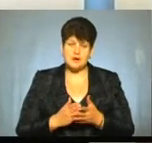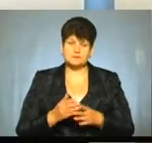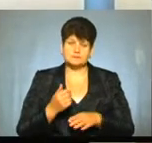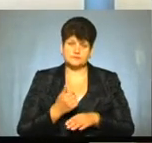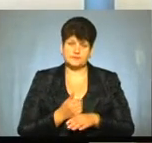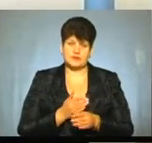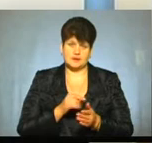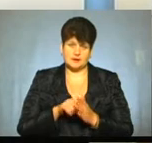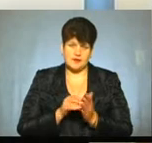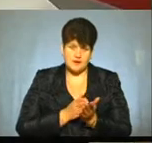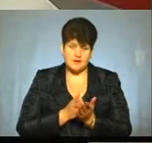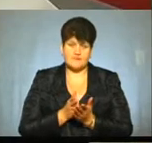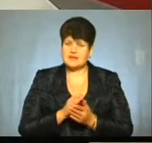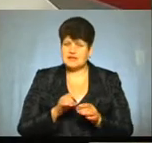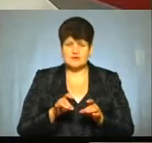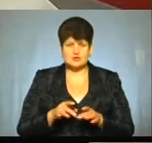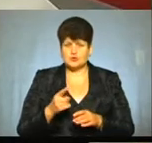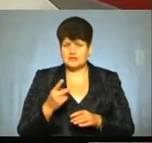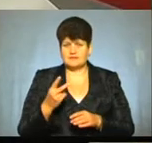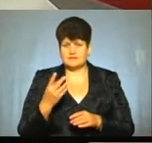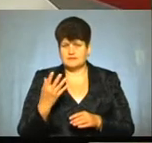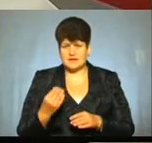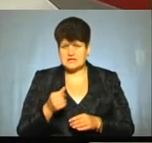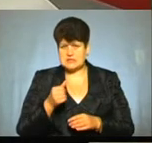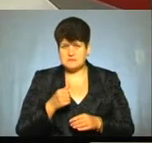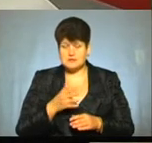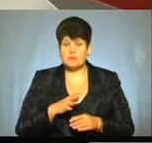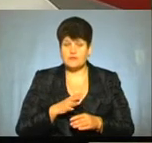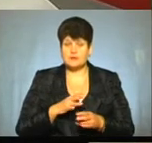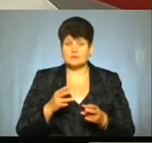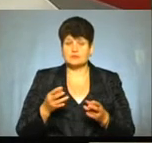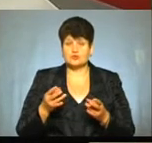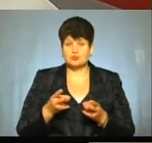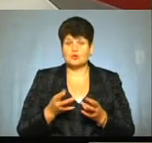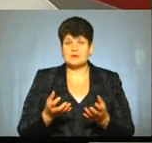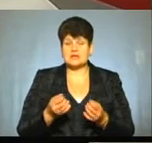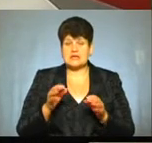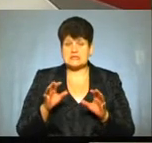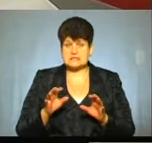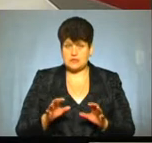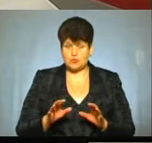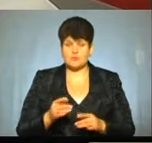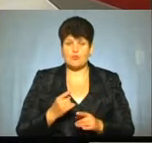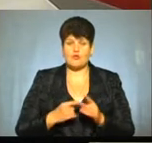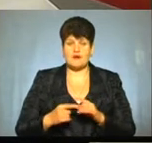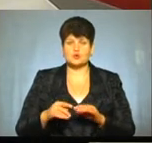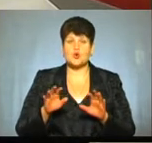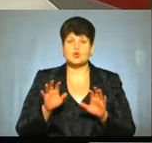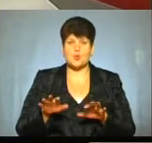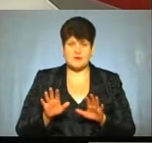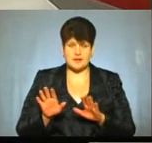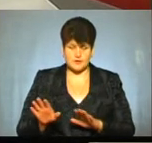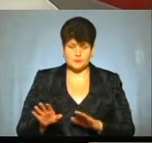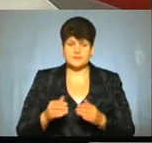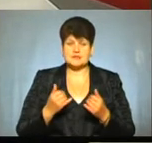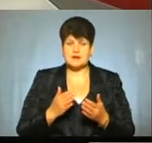мають стратегічний характер. Так, вони не вирішуються за день, чи за два, чи за місяць. Інколи потребують навіть прийняття законів. Повернемося до губернатора.